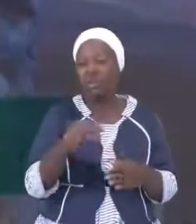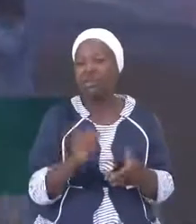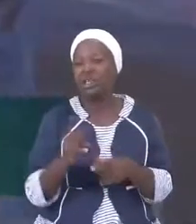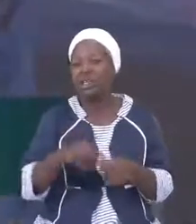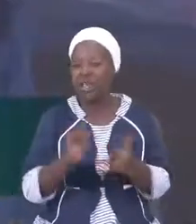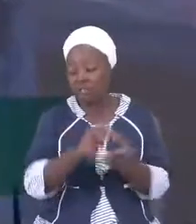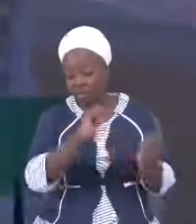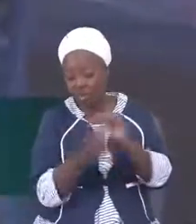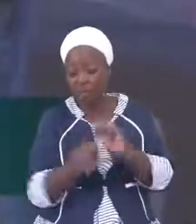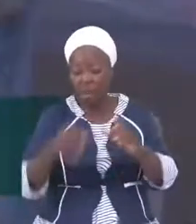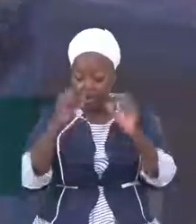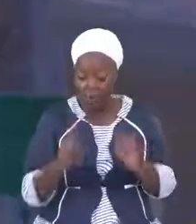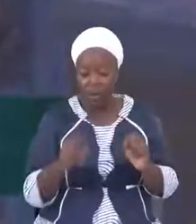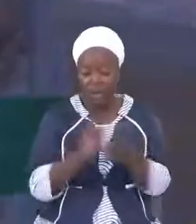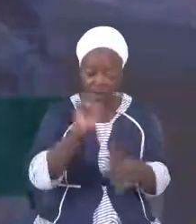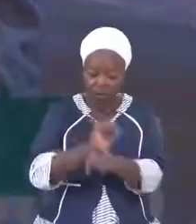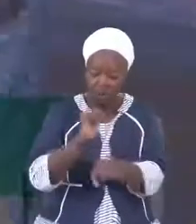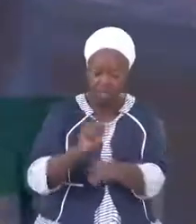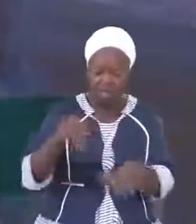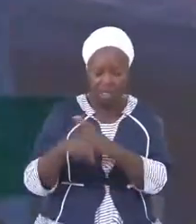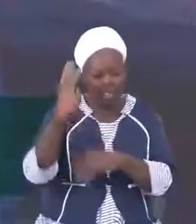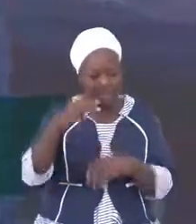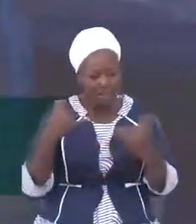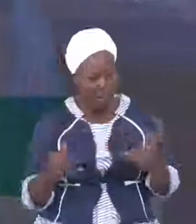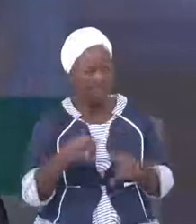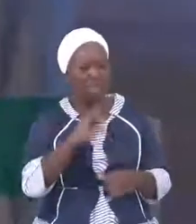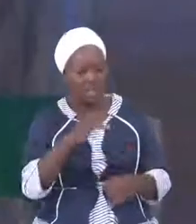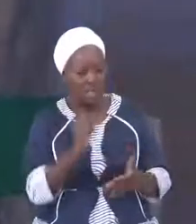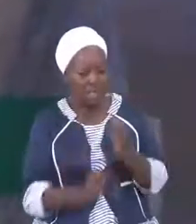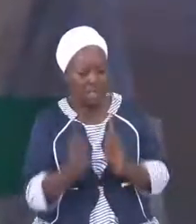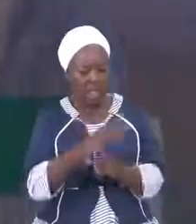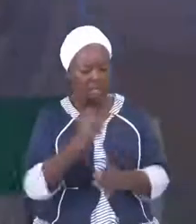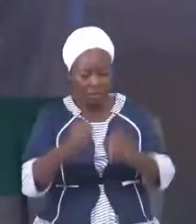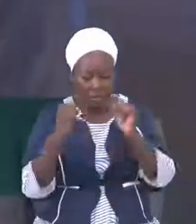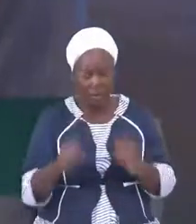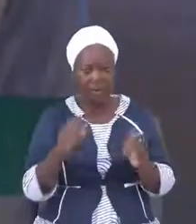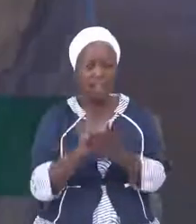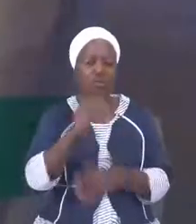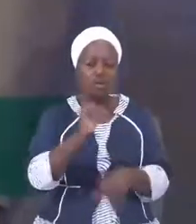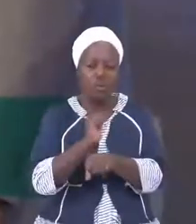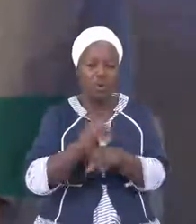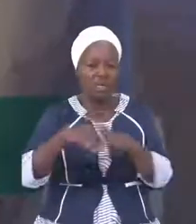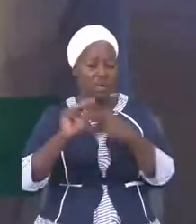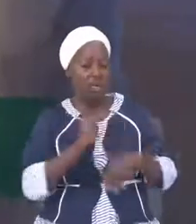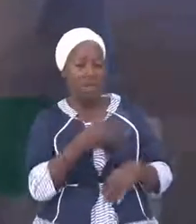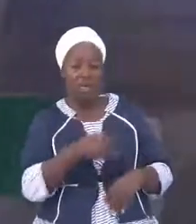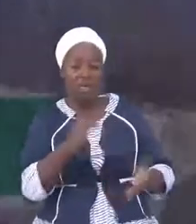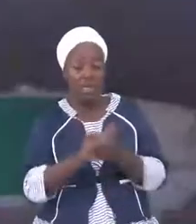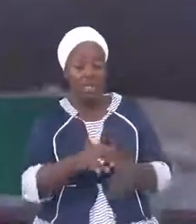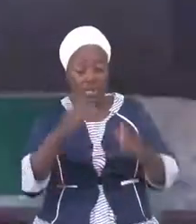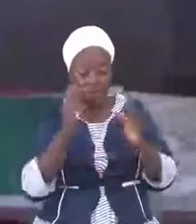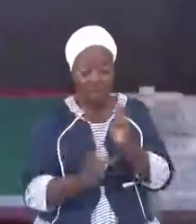vie, la puissance transformatrice, la puissance irrésistible, la puissance qui est en